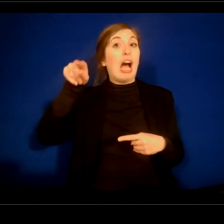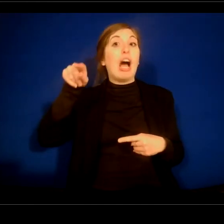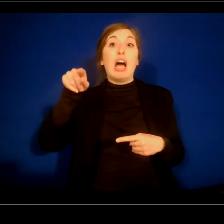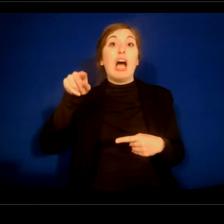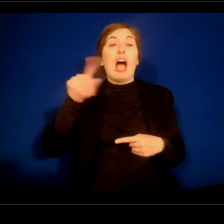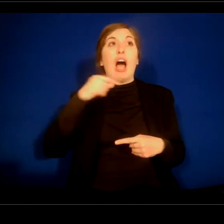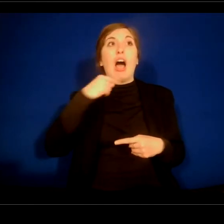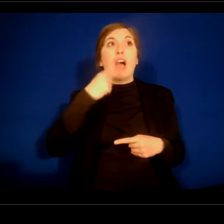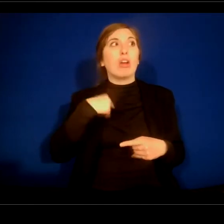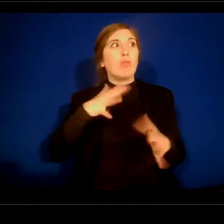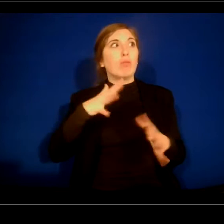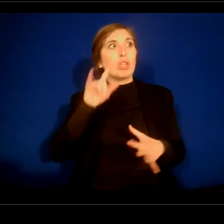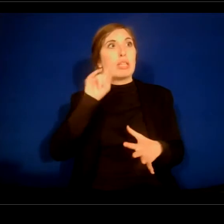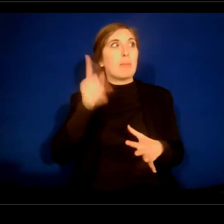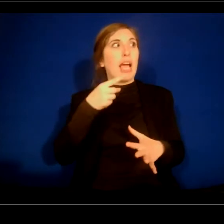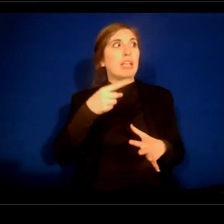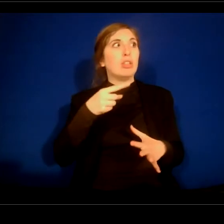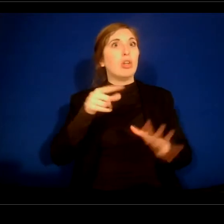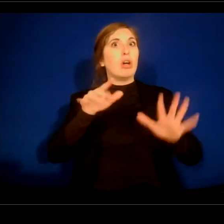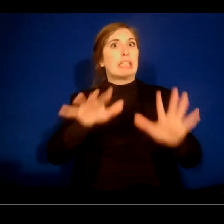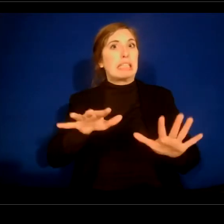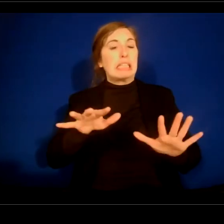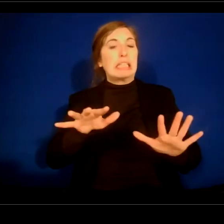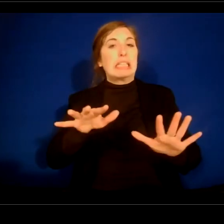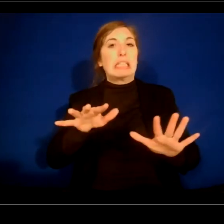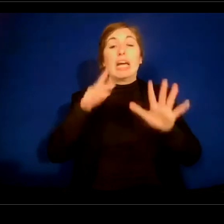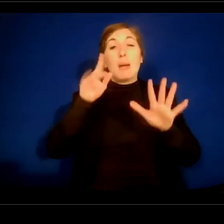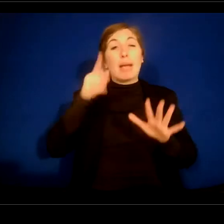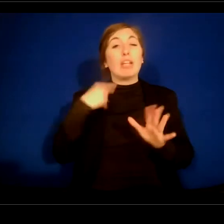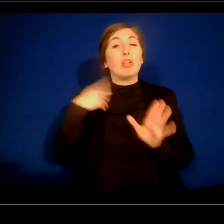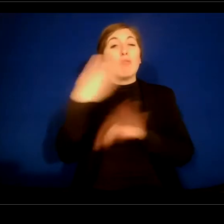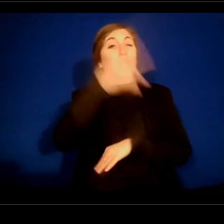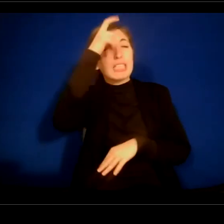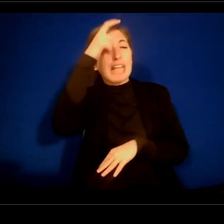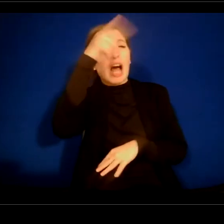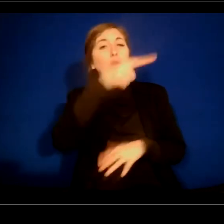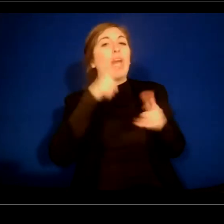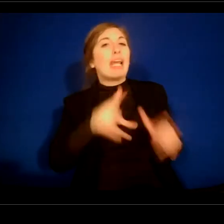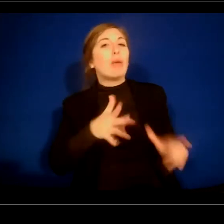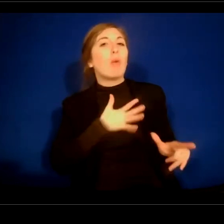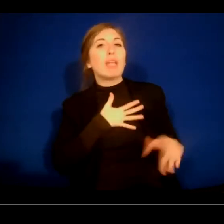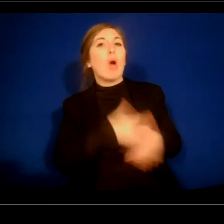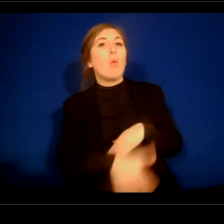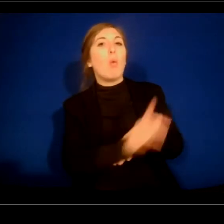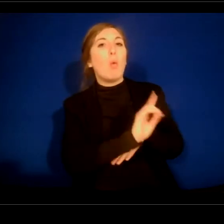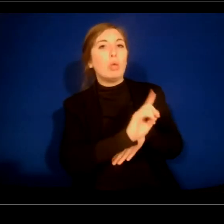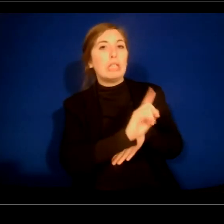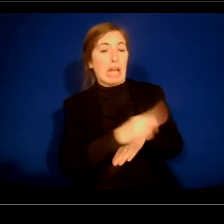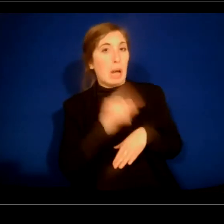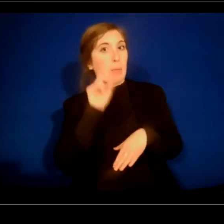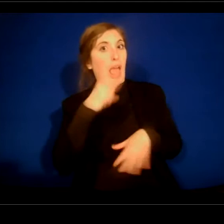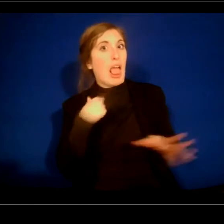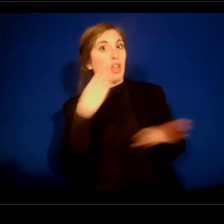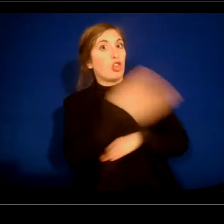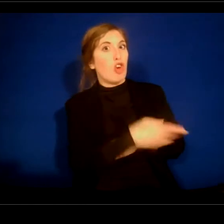Quindi anche su questo tema bisognerà, come sempre, lo si ricordava prima, fare molto ascolto, cioè leggere davvero,